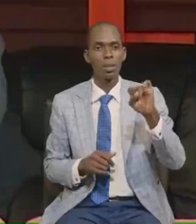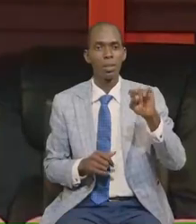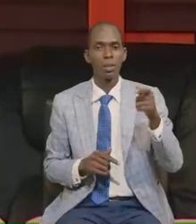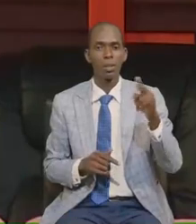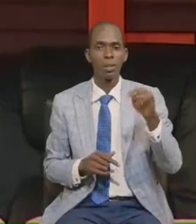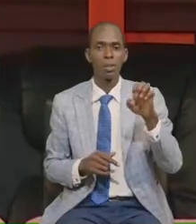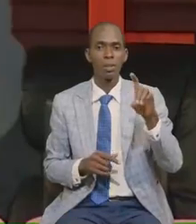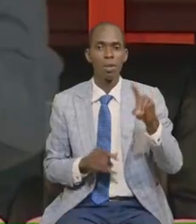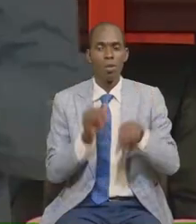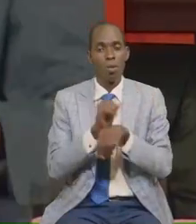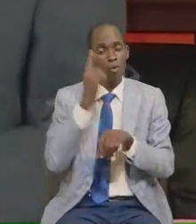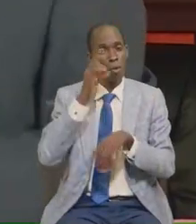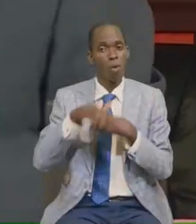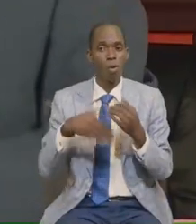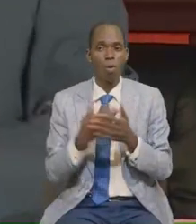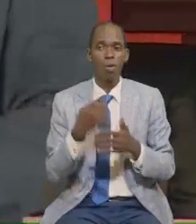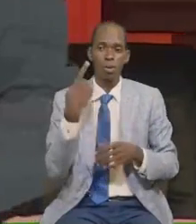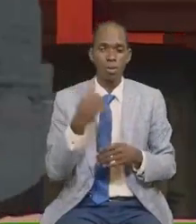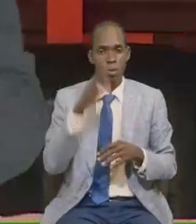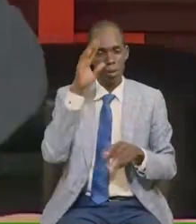vous devez comprendre